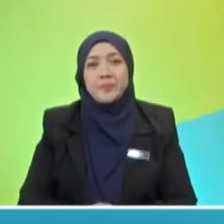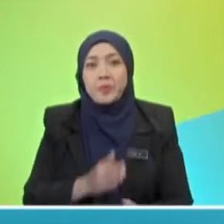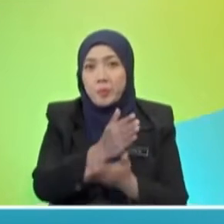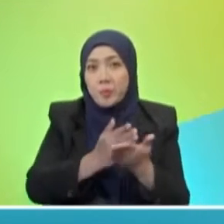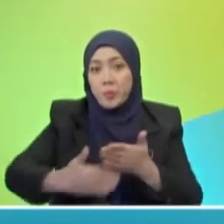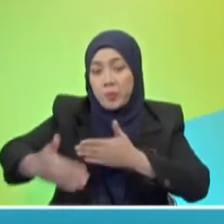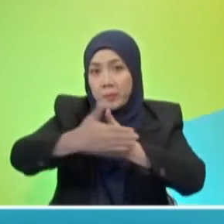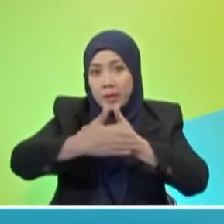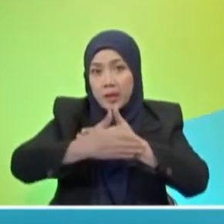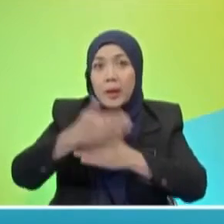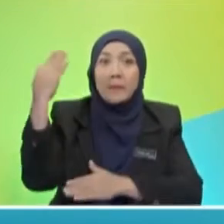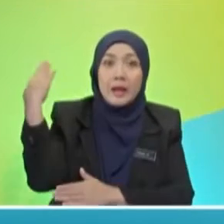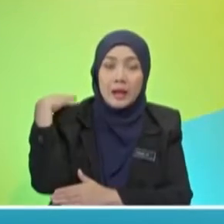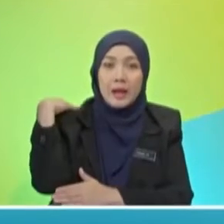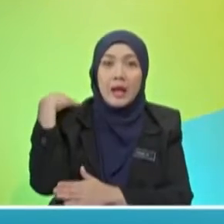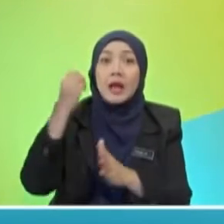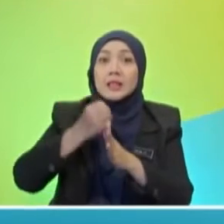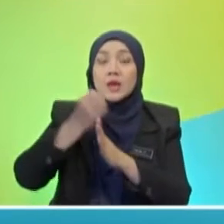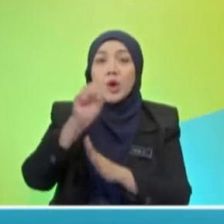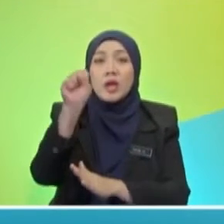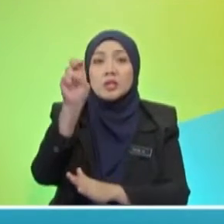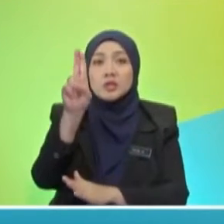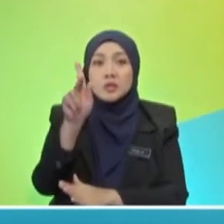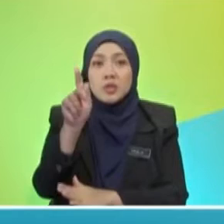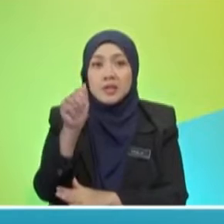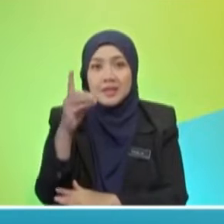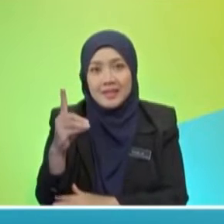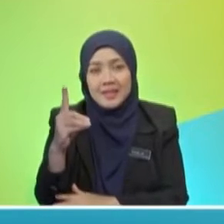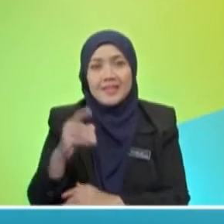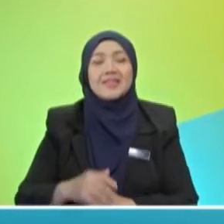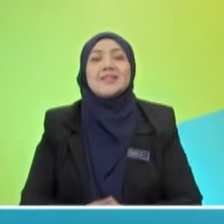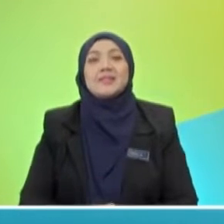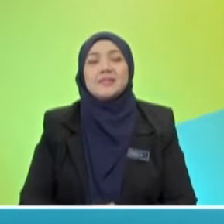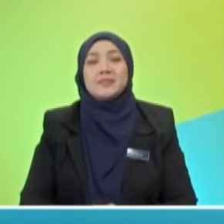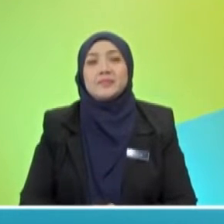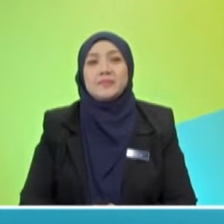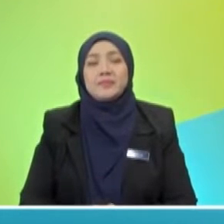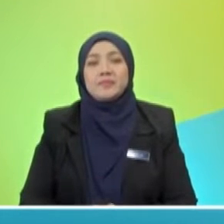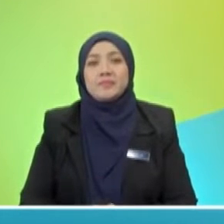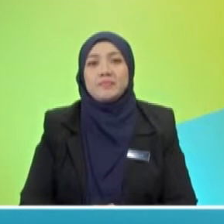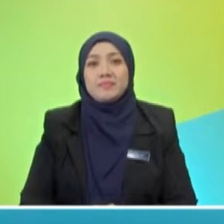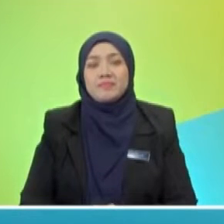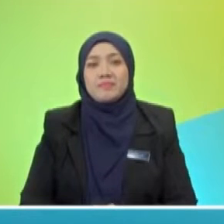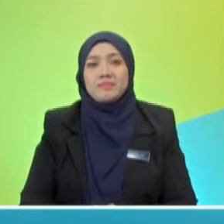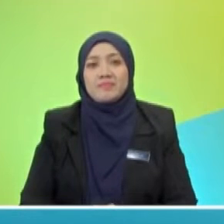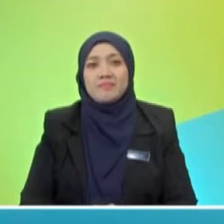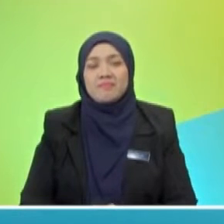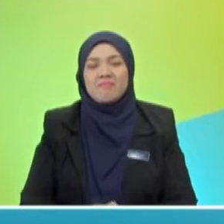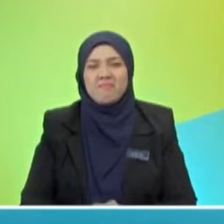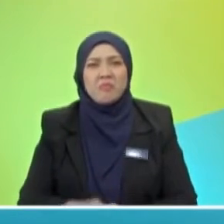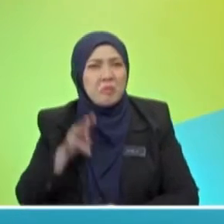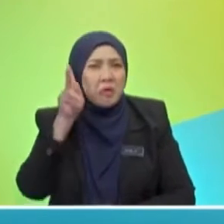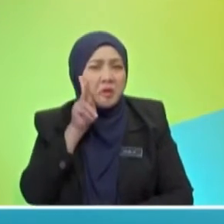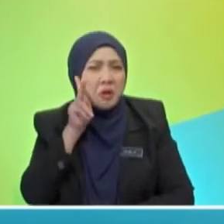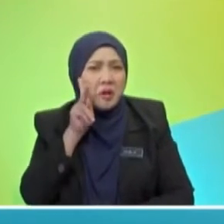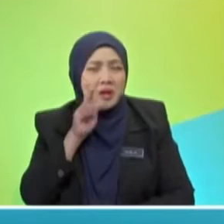belakang atau sukan. Teruskan. Kalau macam ni, Mira tengok kemungkinan macam